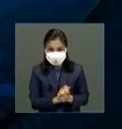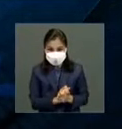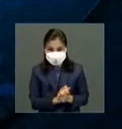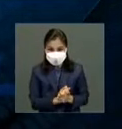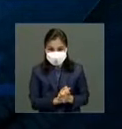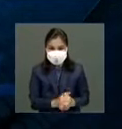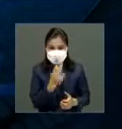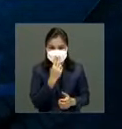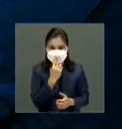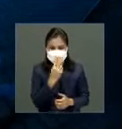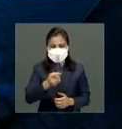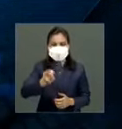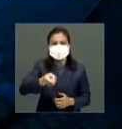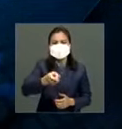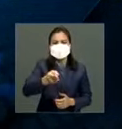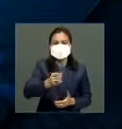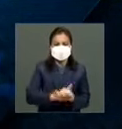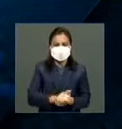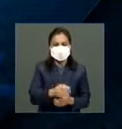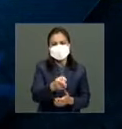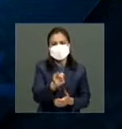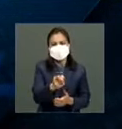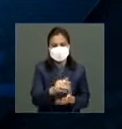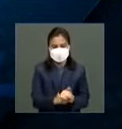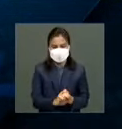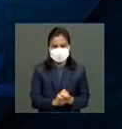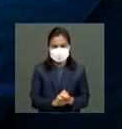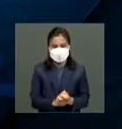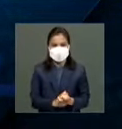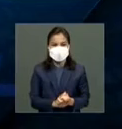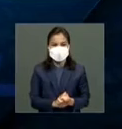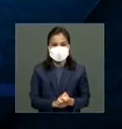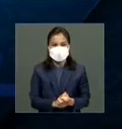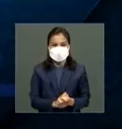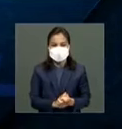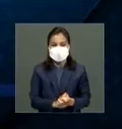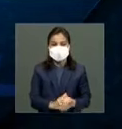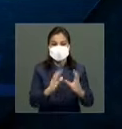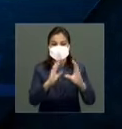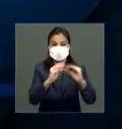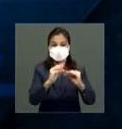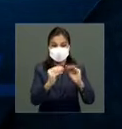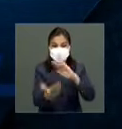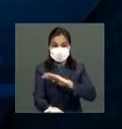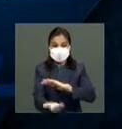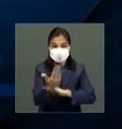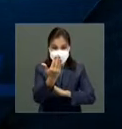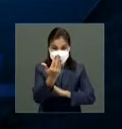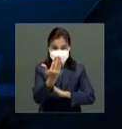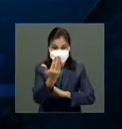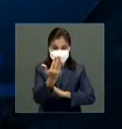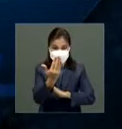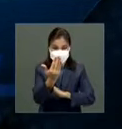แนวโน้มยังดูคงทรงตัวอยู่นะครับที่ประชุมเมื่อเช้านี้ของทาง